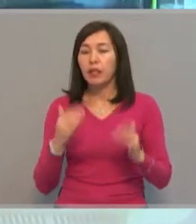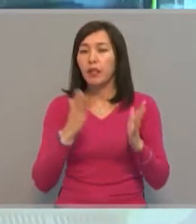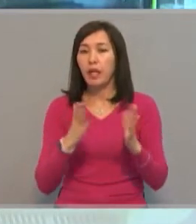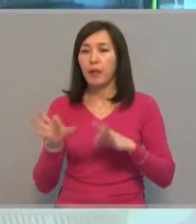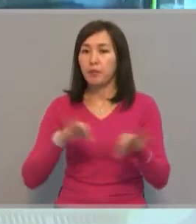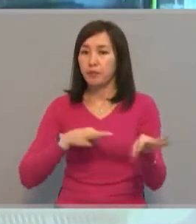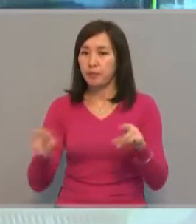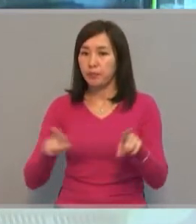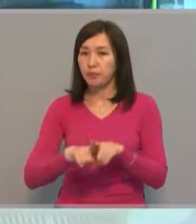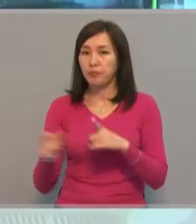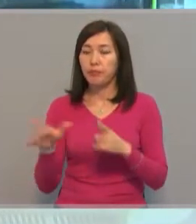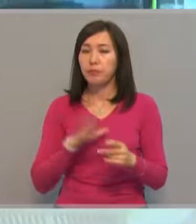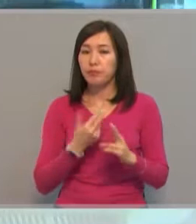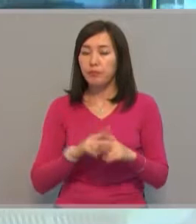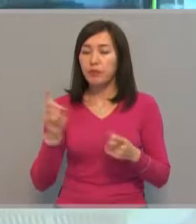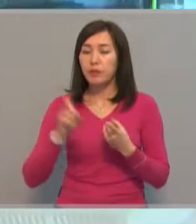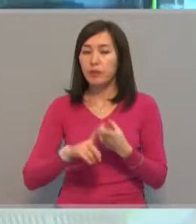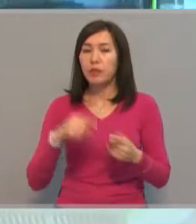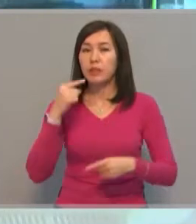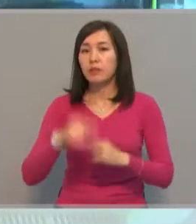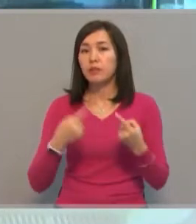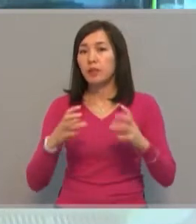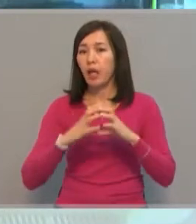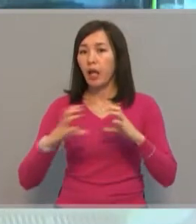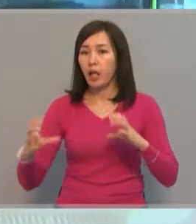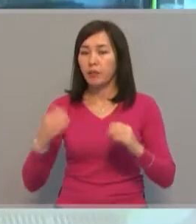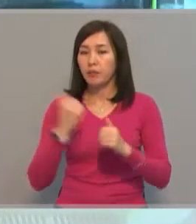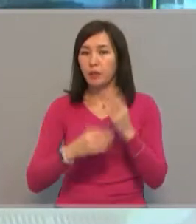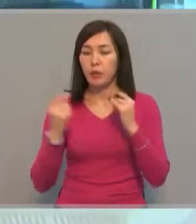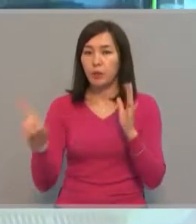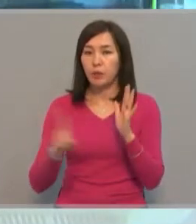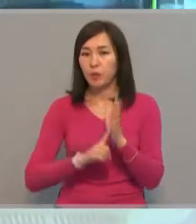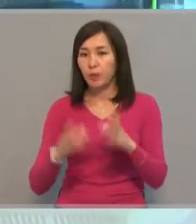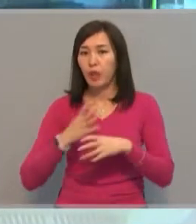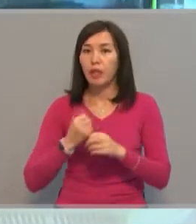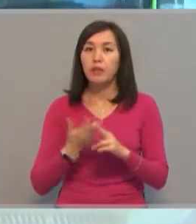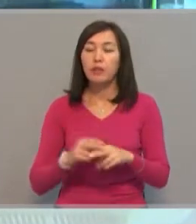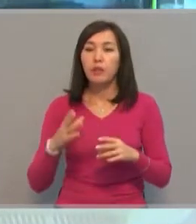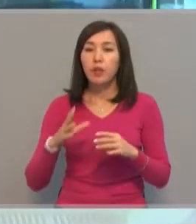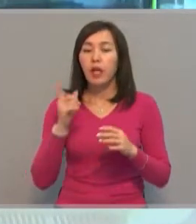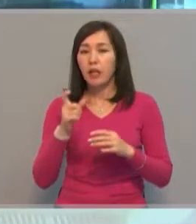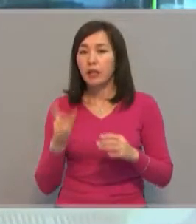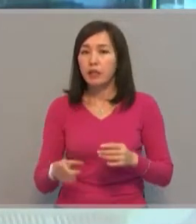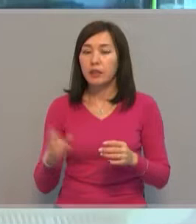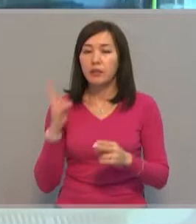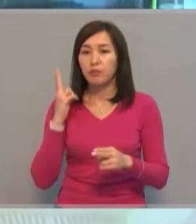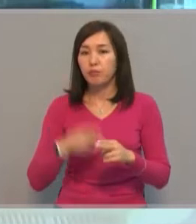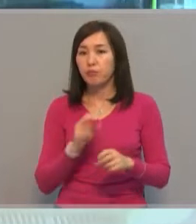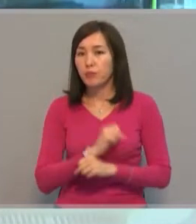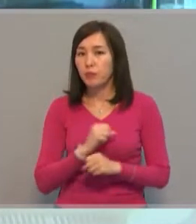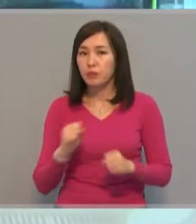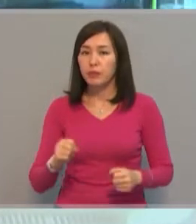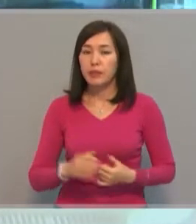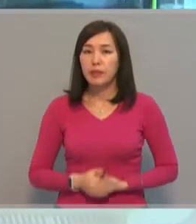кешенді схемасына сай жасалған. Осыған сәйкес енді кейбір автобустардың күнделікті жолы қысқарады. Бұл қысқарту жолаушыларға еш кесірін